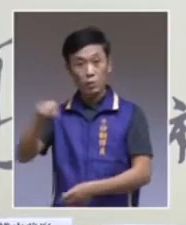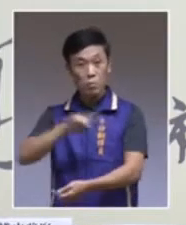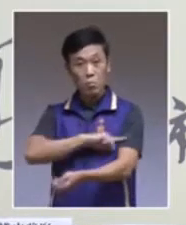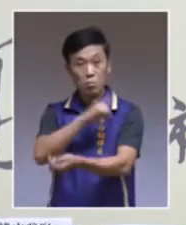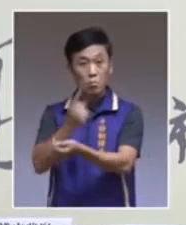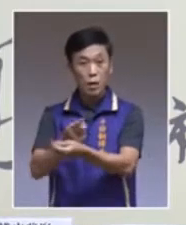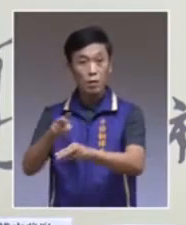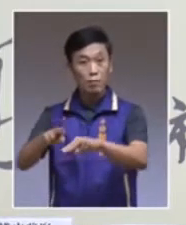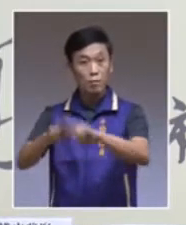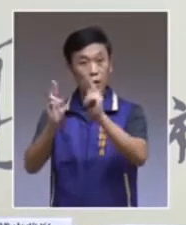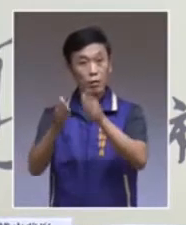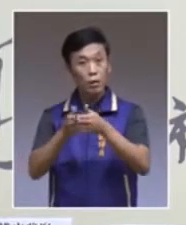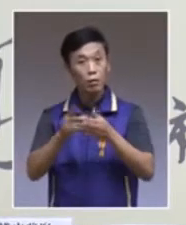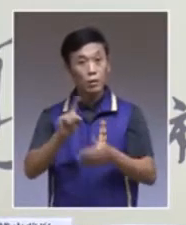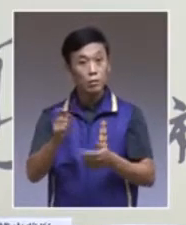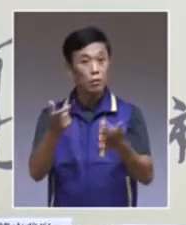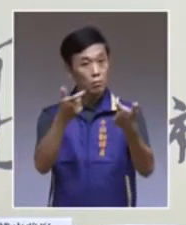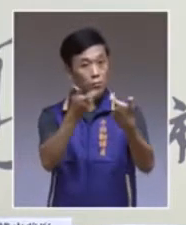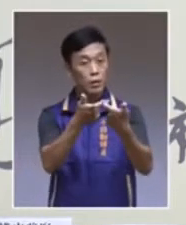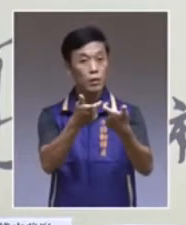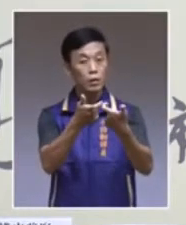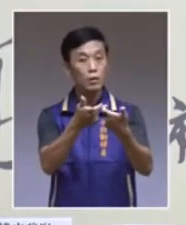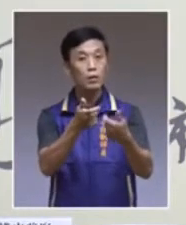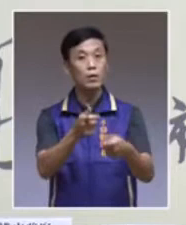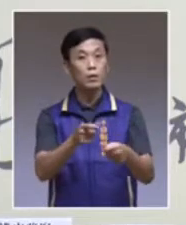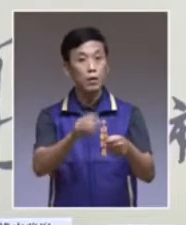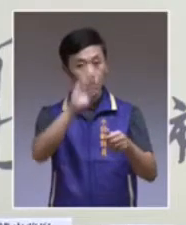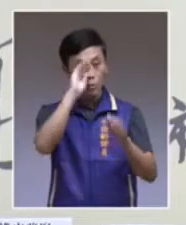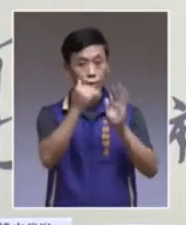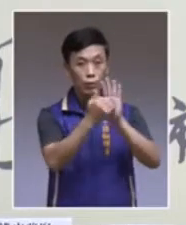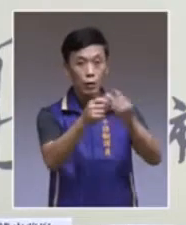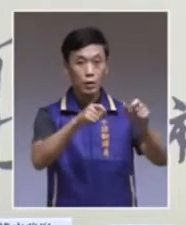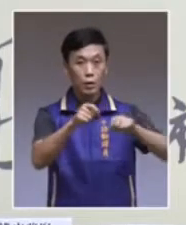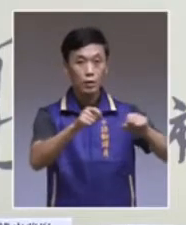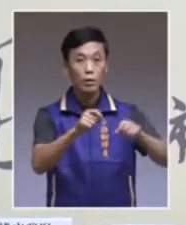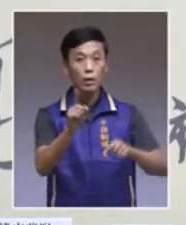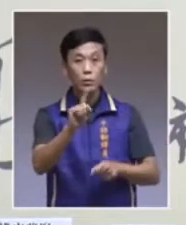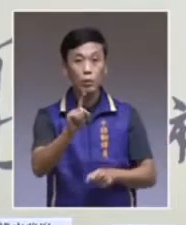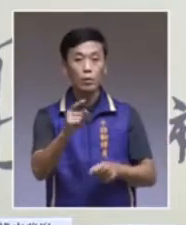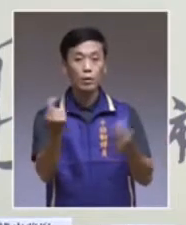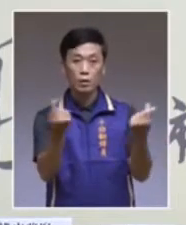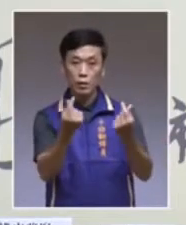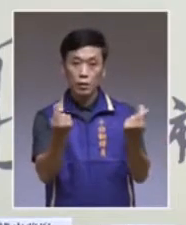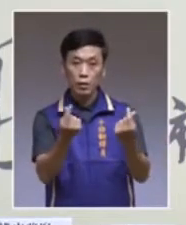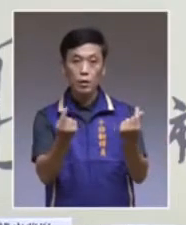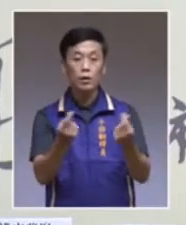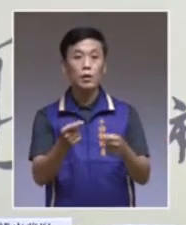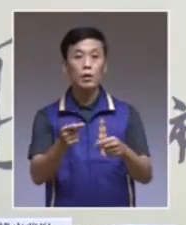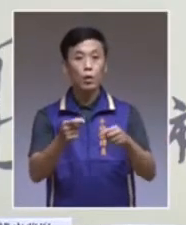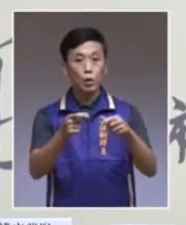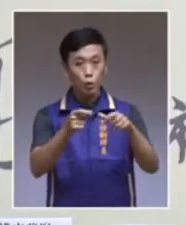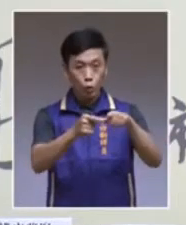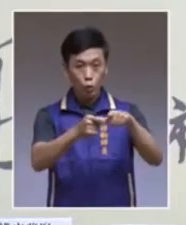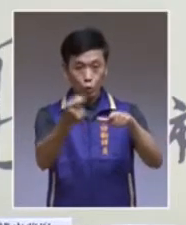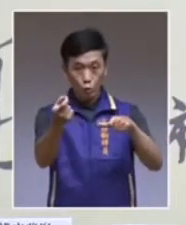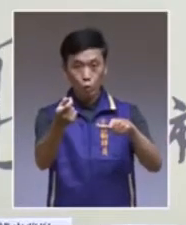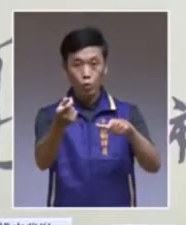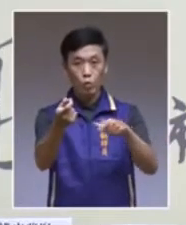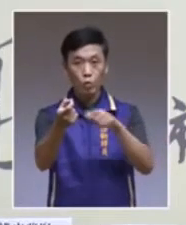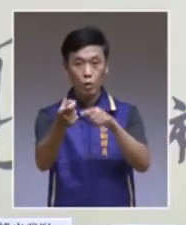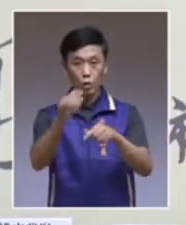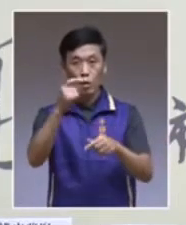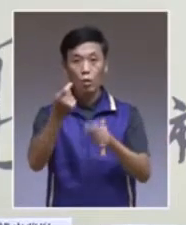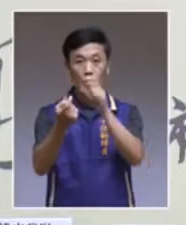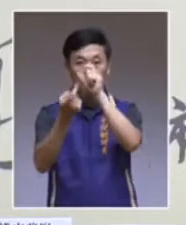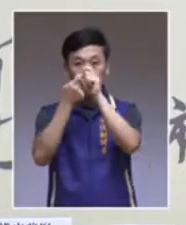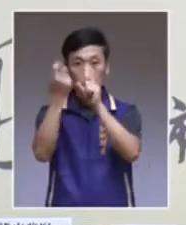们还要再搭配一些防疫的措施，譬如说就要进行公费的 这个快